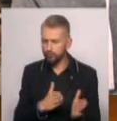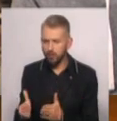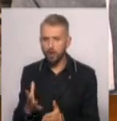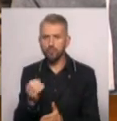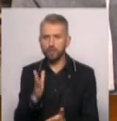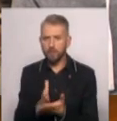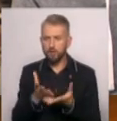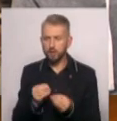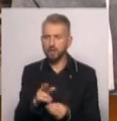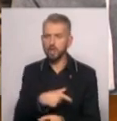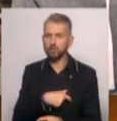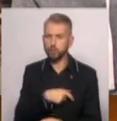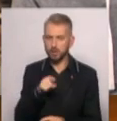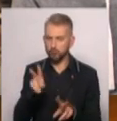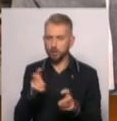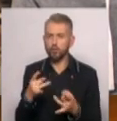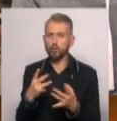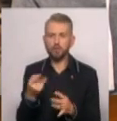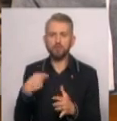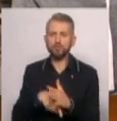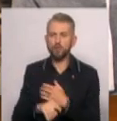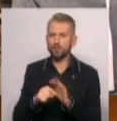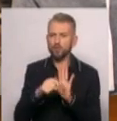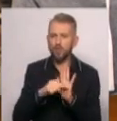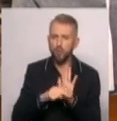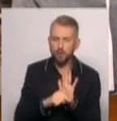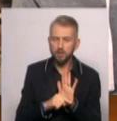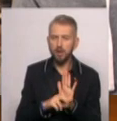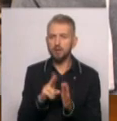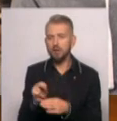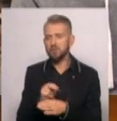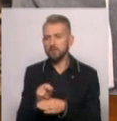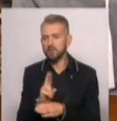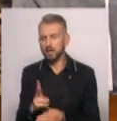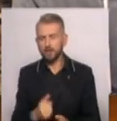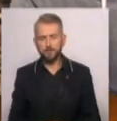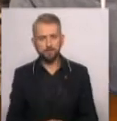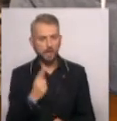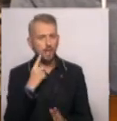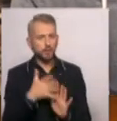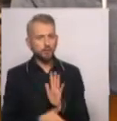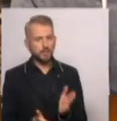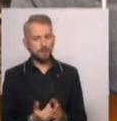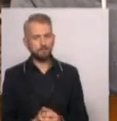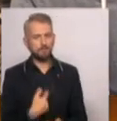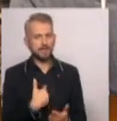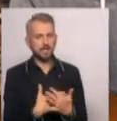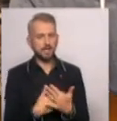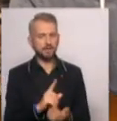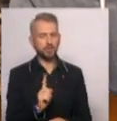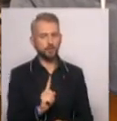як депутат на цю тему, розкажіть, в чому недоліки і як їх виправляють? Прошу. Ну, розумієте, мені здається,